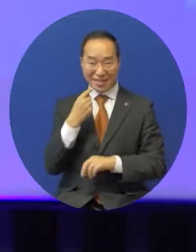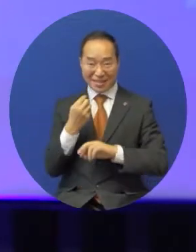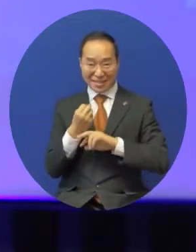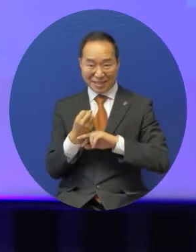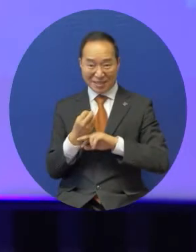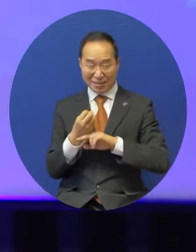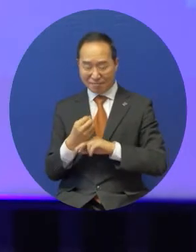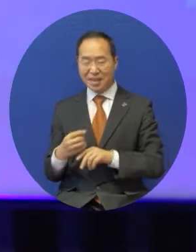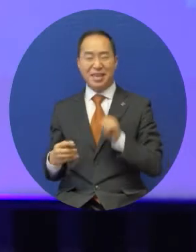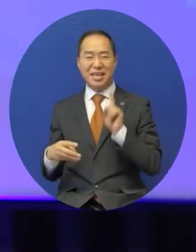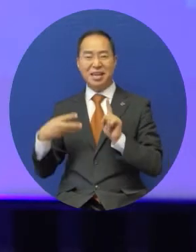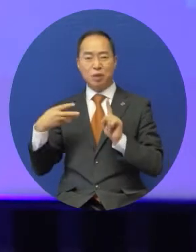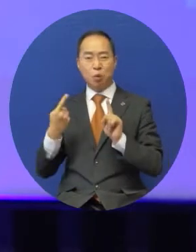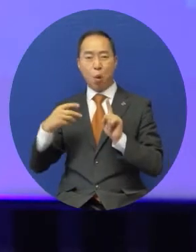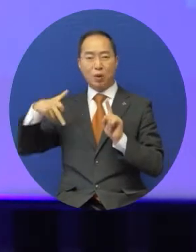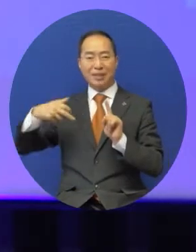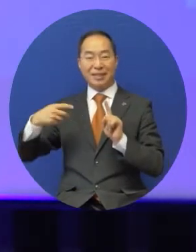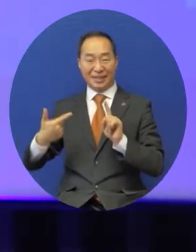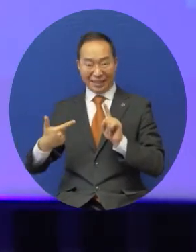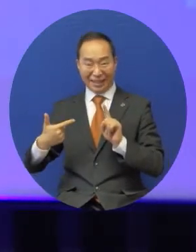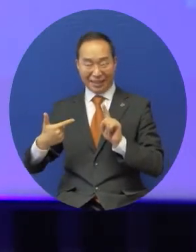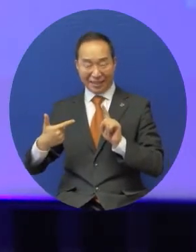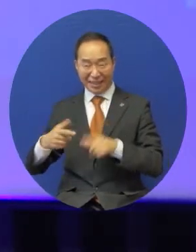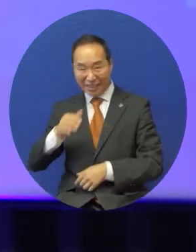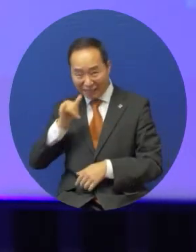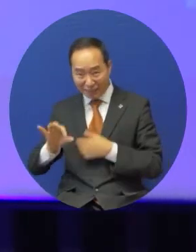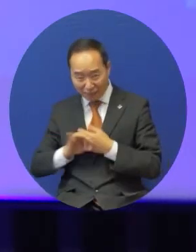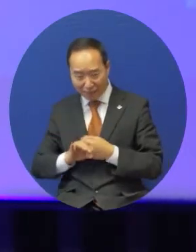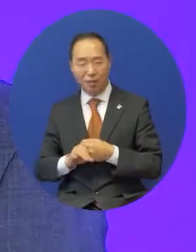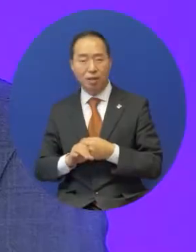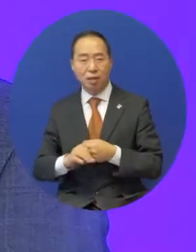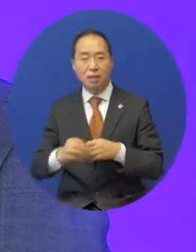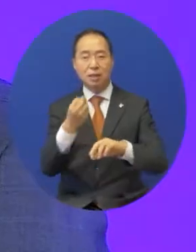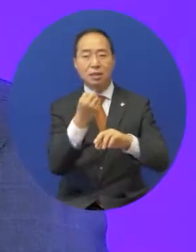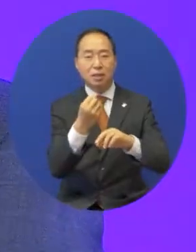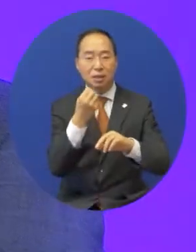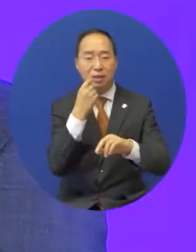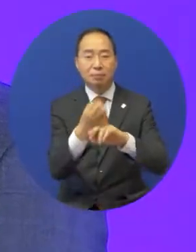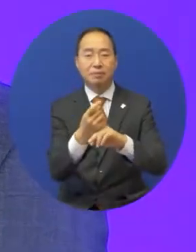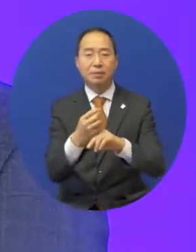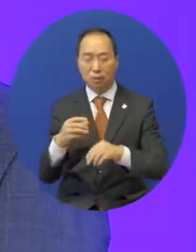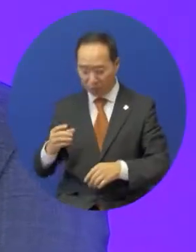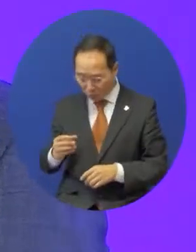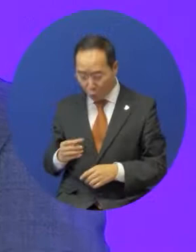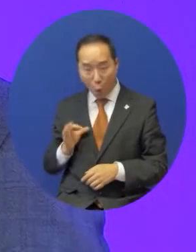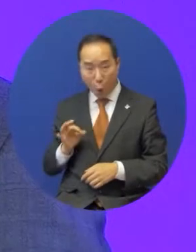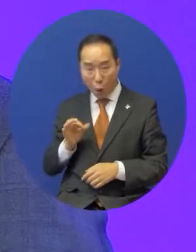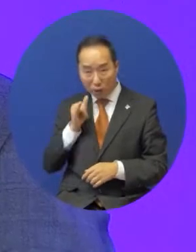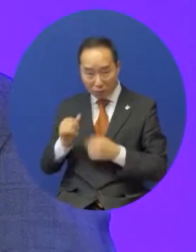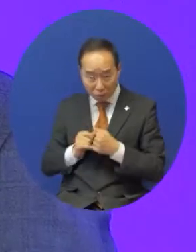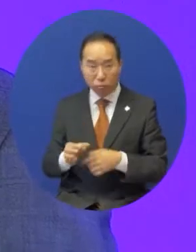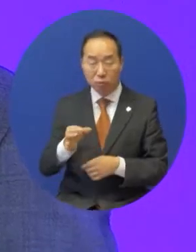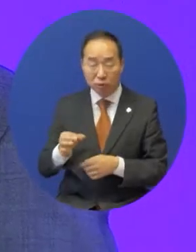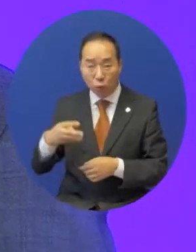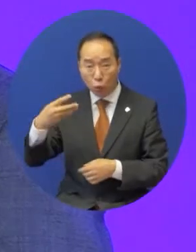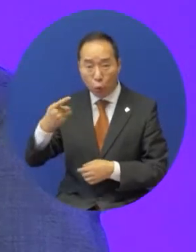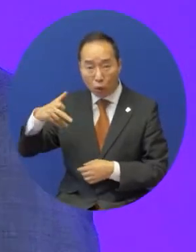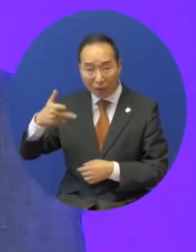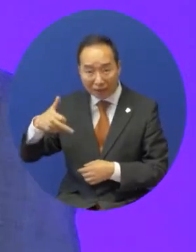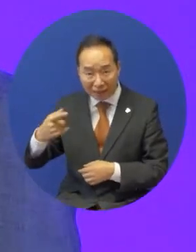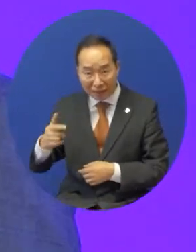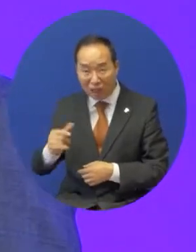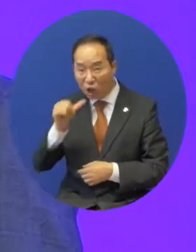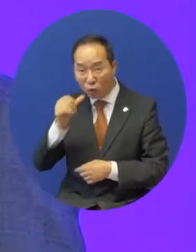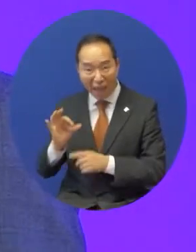권한을 주는 그런 거를 이제 금 토큰이라고 하는데 그런 세상이 이제 온다는 거죠.